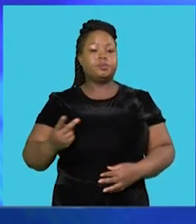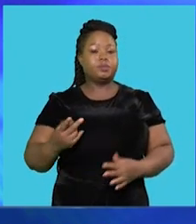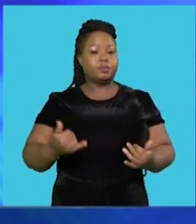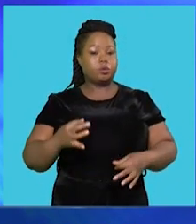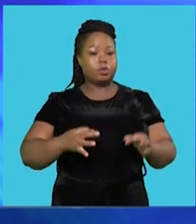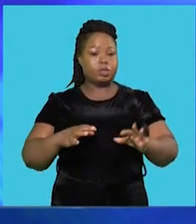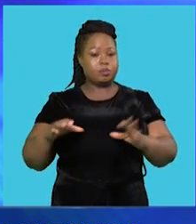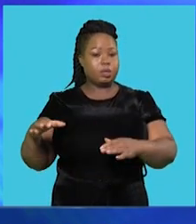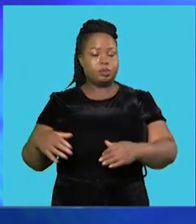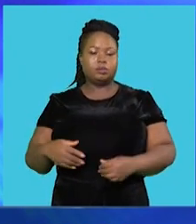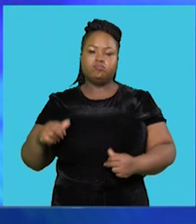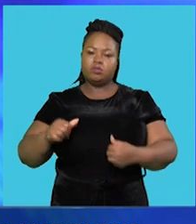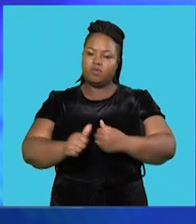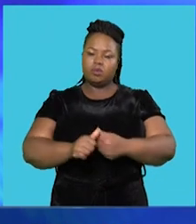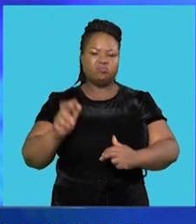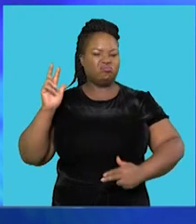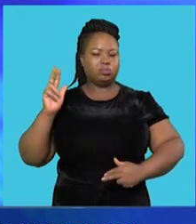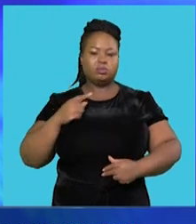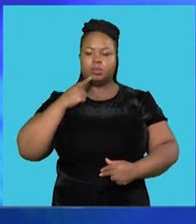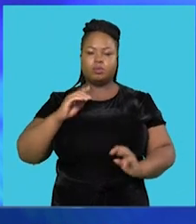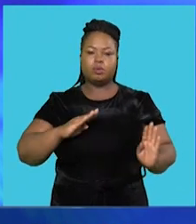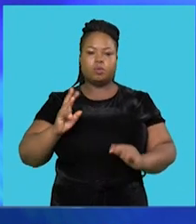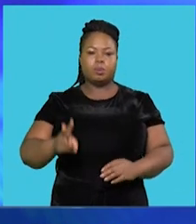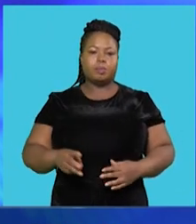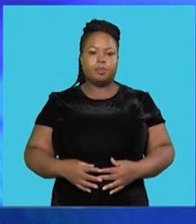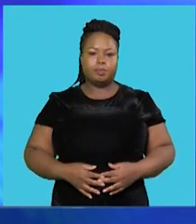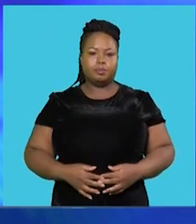amaakwele azbo pelele kulandilinu mkakoguzipata weko mishini